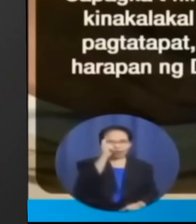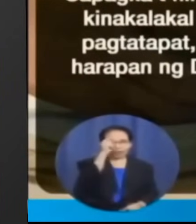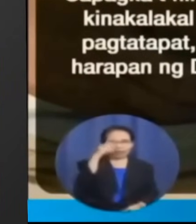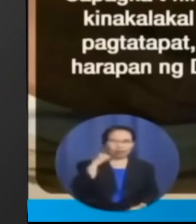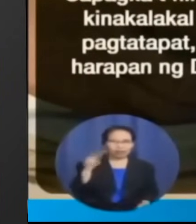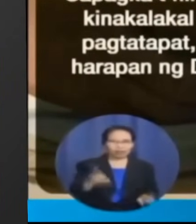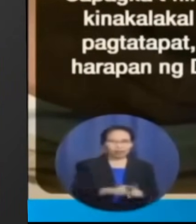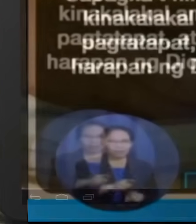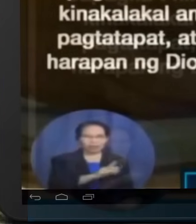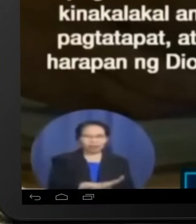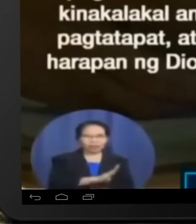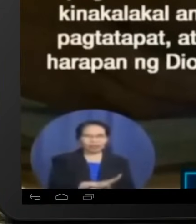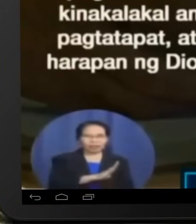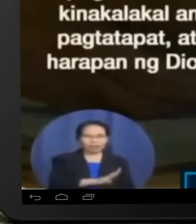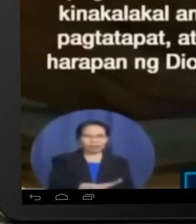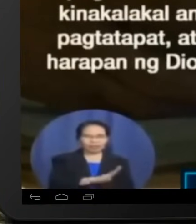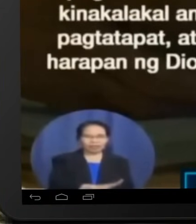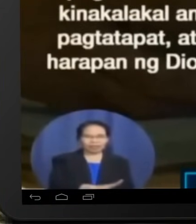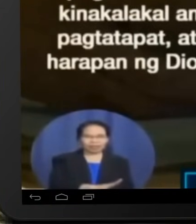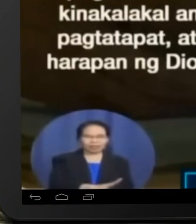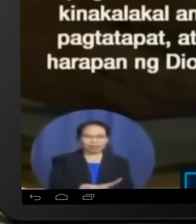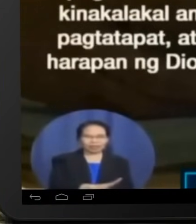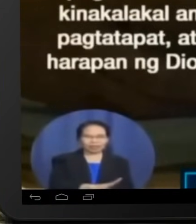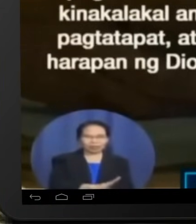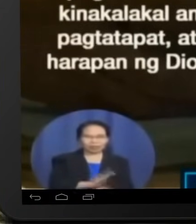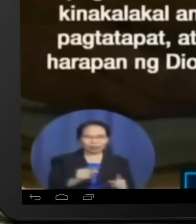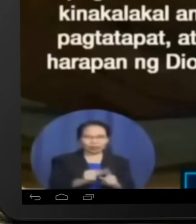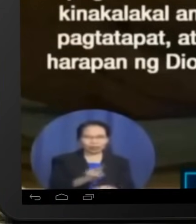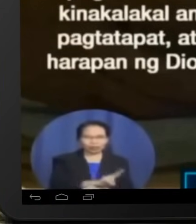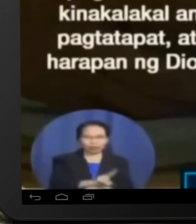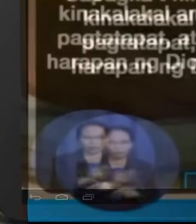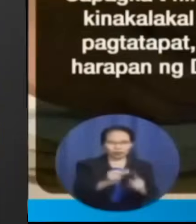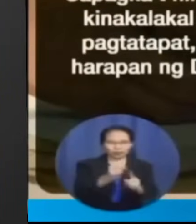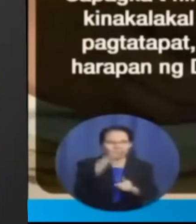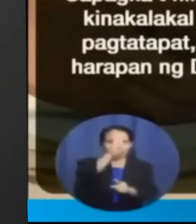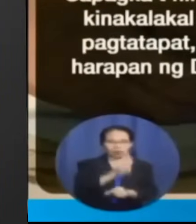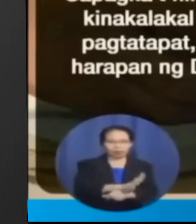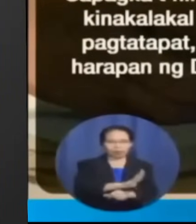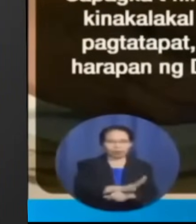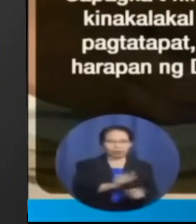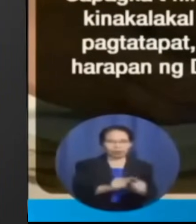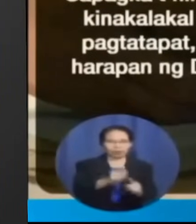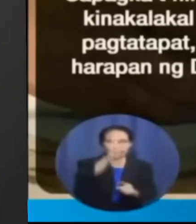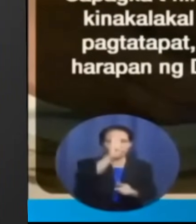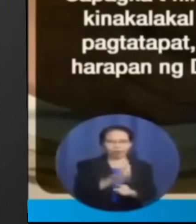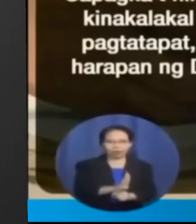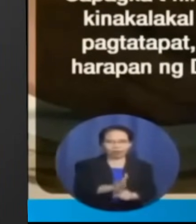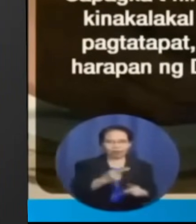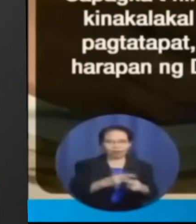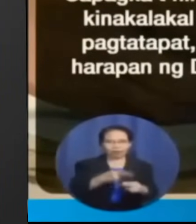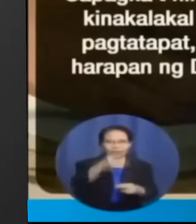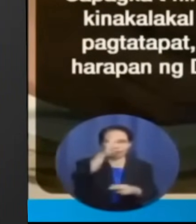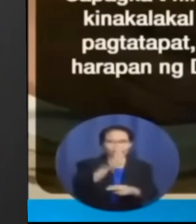kapatid, nininegosyo ang salita ng Diyos. Nininegosyo ang pangalan ng